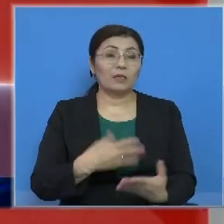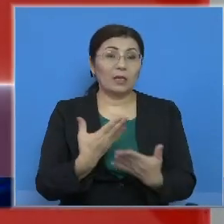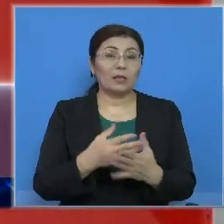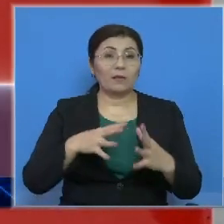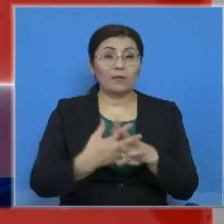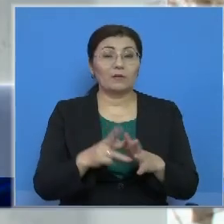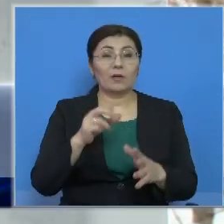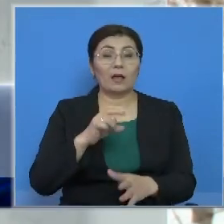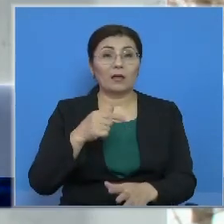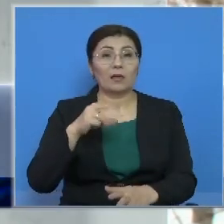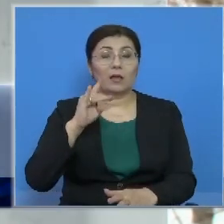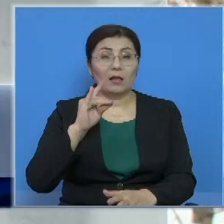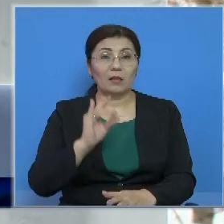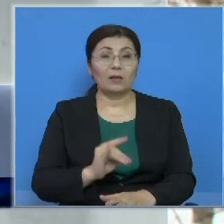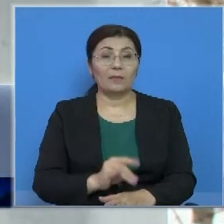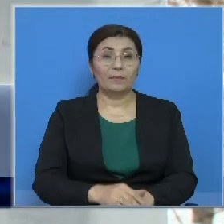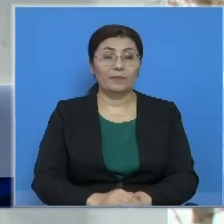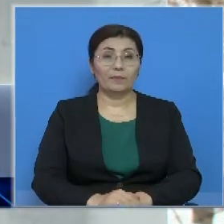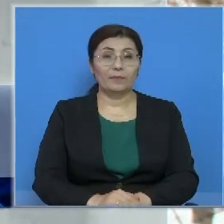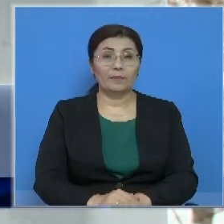поселке Каргалы по улице Сатпаева.